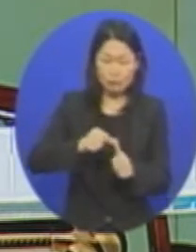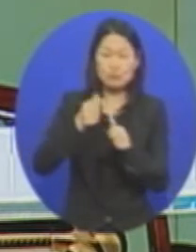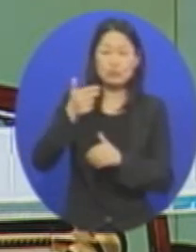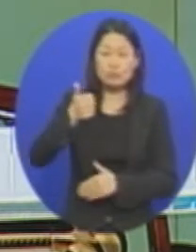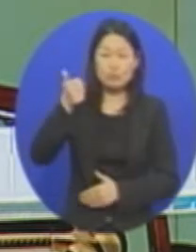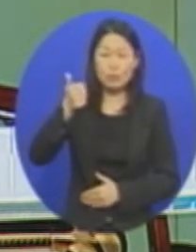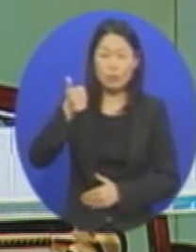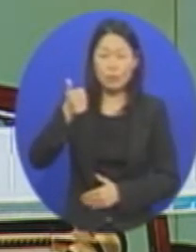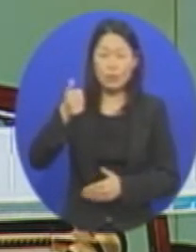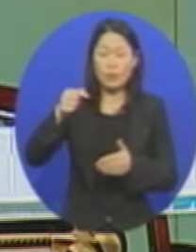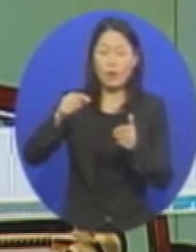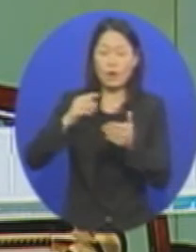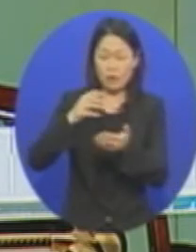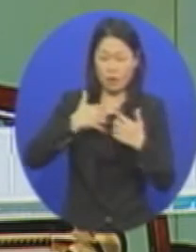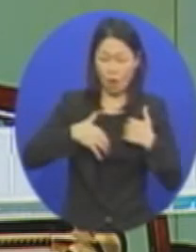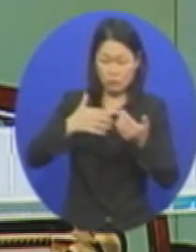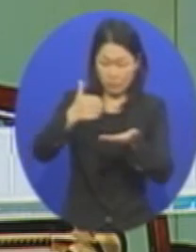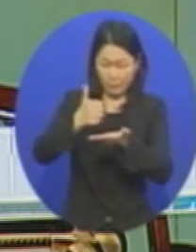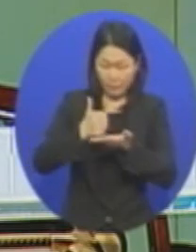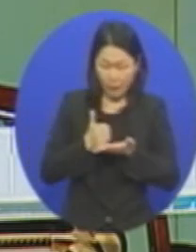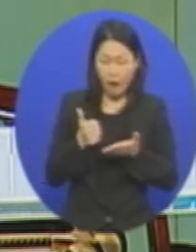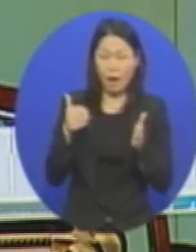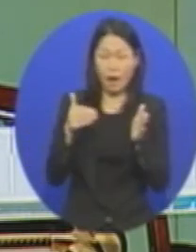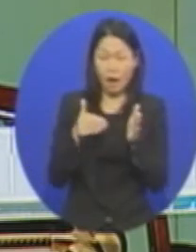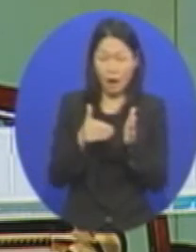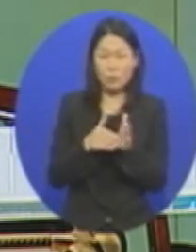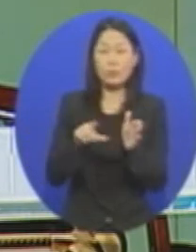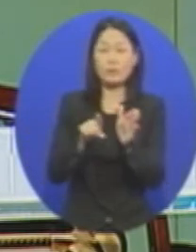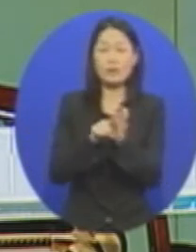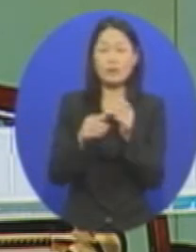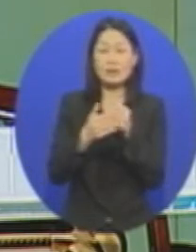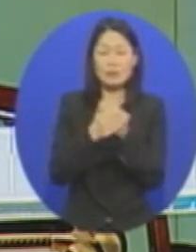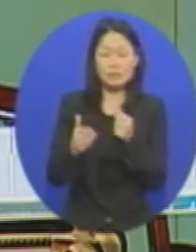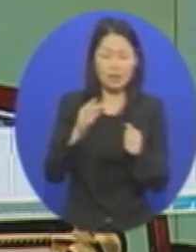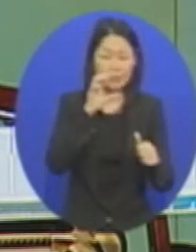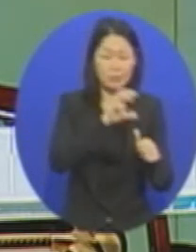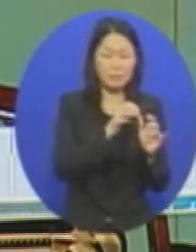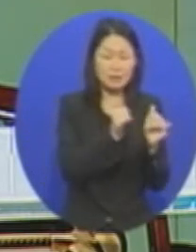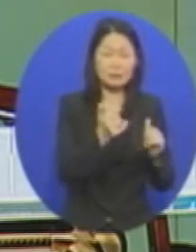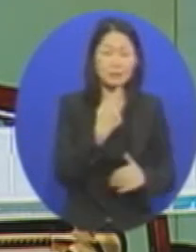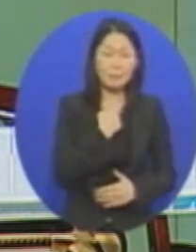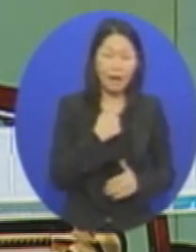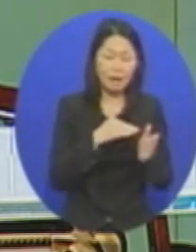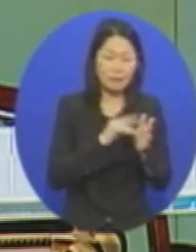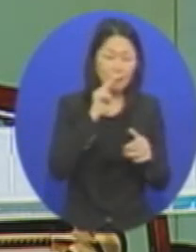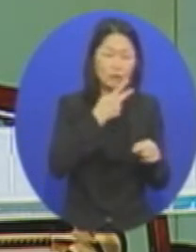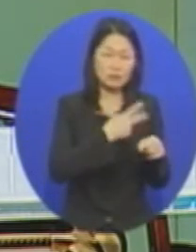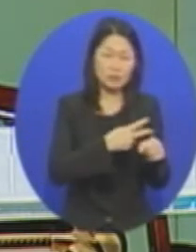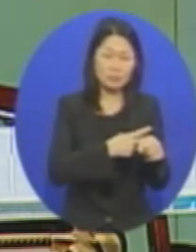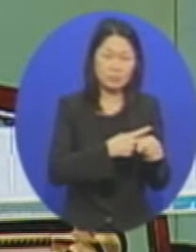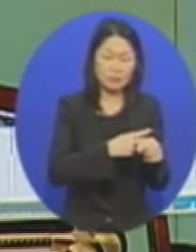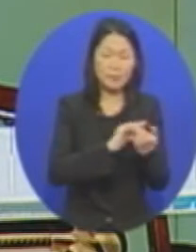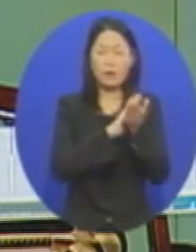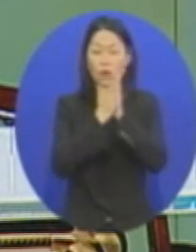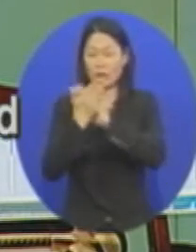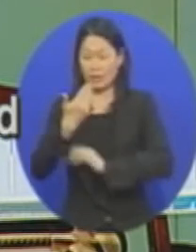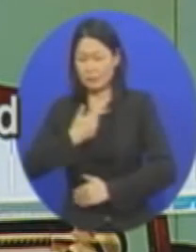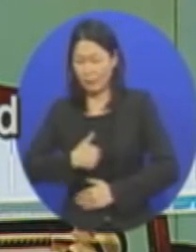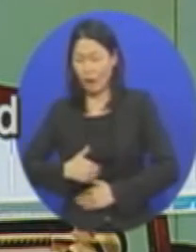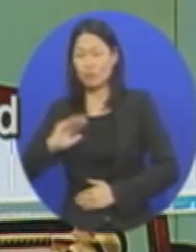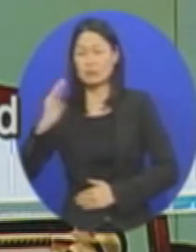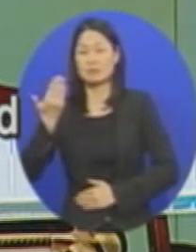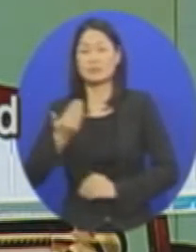영접하고 믿으니까 핍박 짜 일단 사오리 사도 바울이 된겁니다